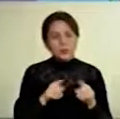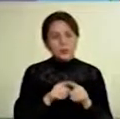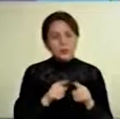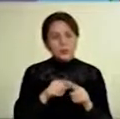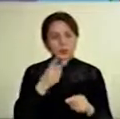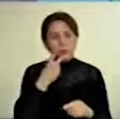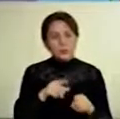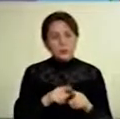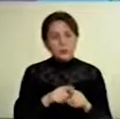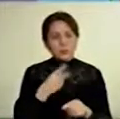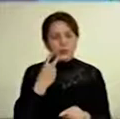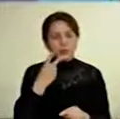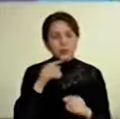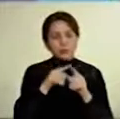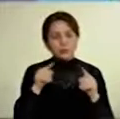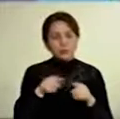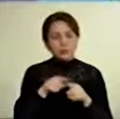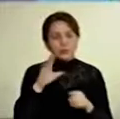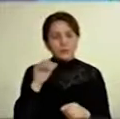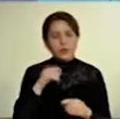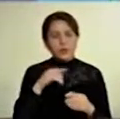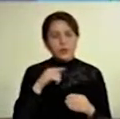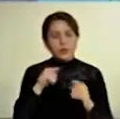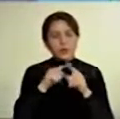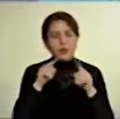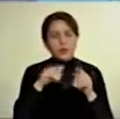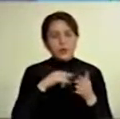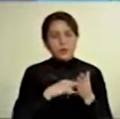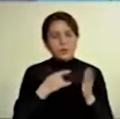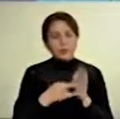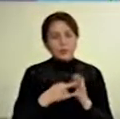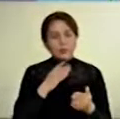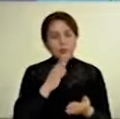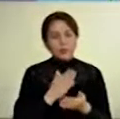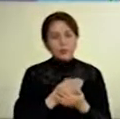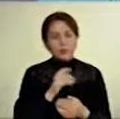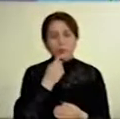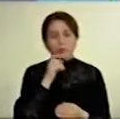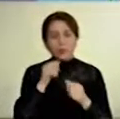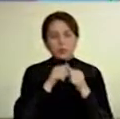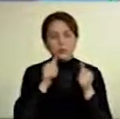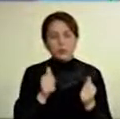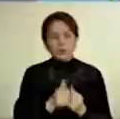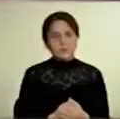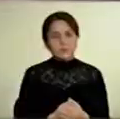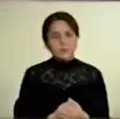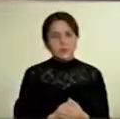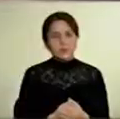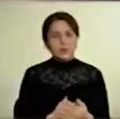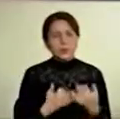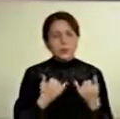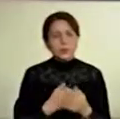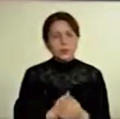turganingizdek, ikkita uchburchak va kvadratlar, ya'ni murakkab shakl uchta shakllarga bo'lindi.